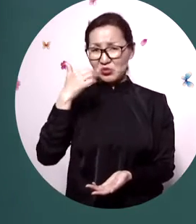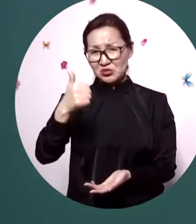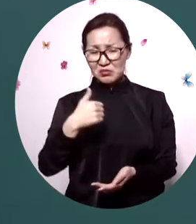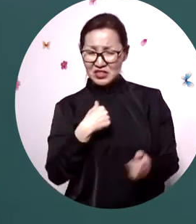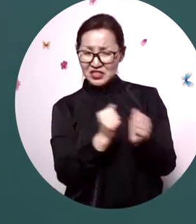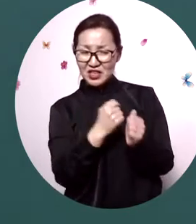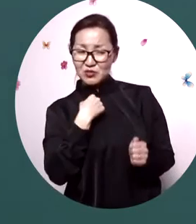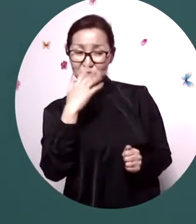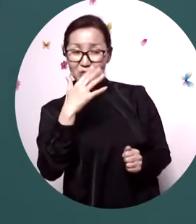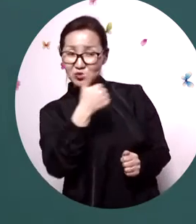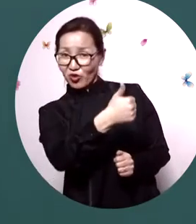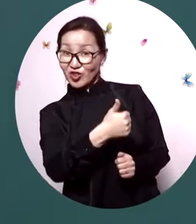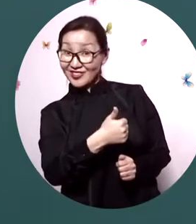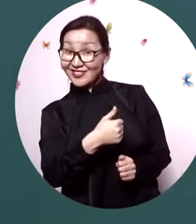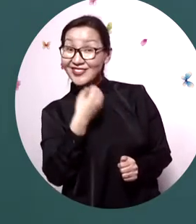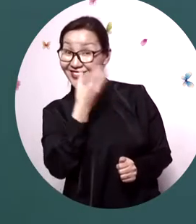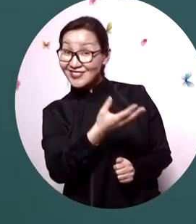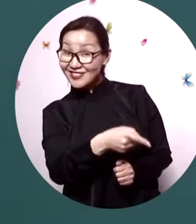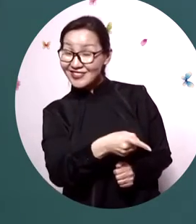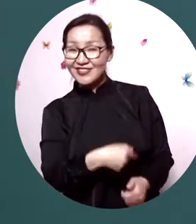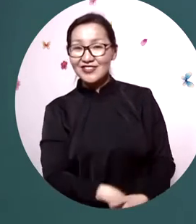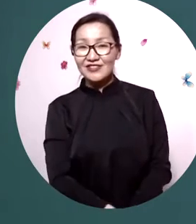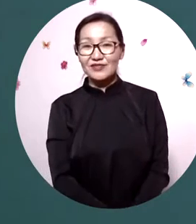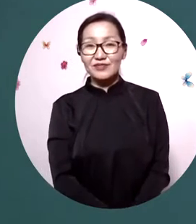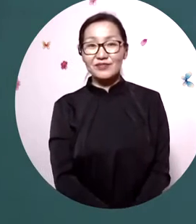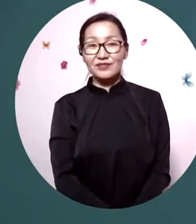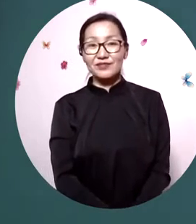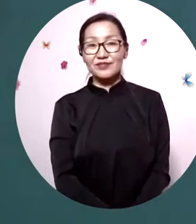Дуулах. Миний найз дуу дуулдаг юм чинь.